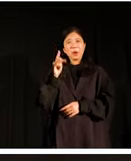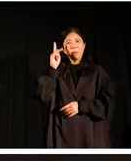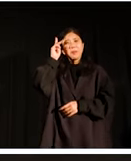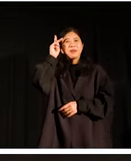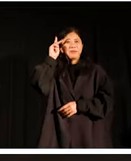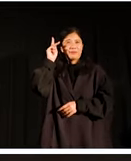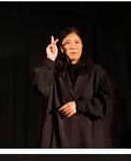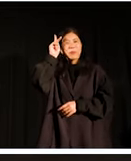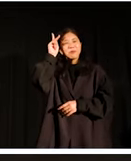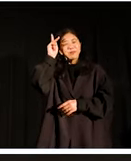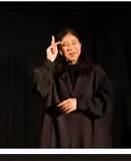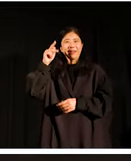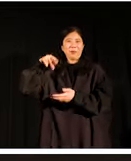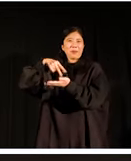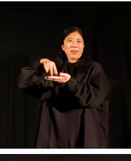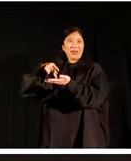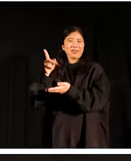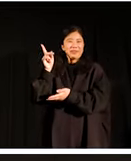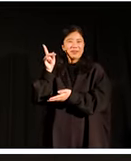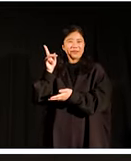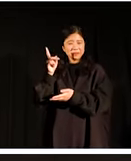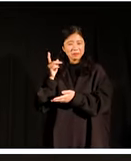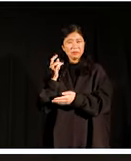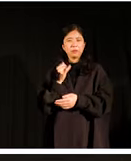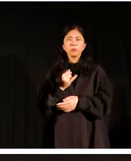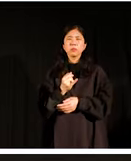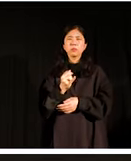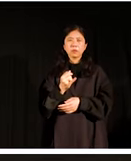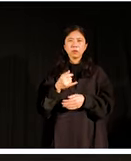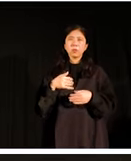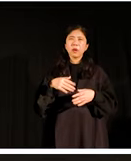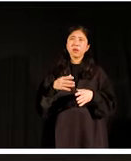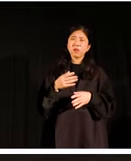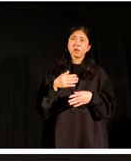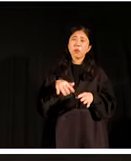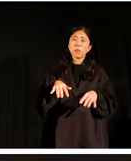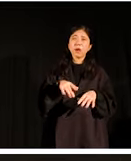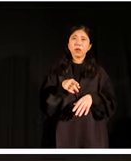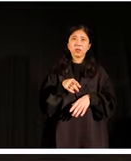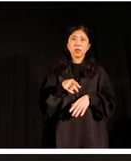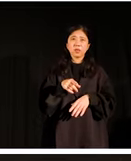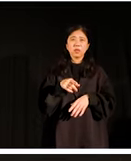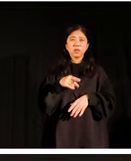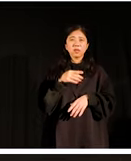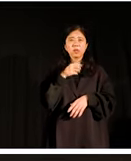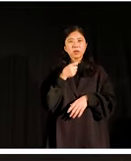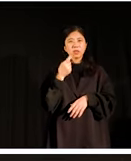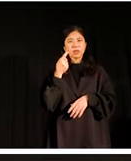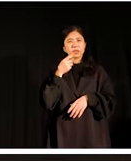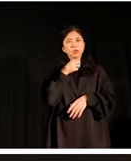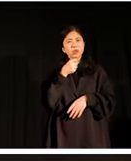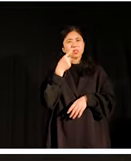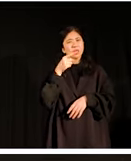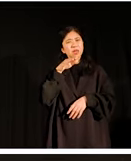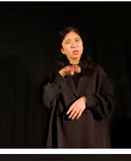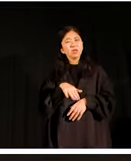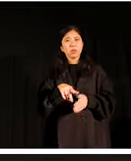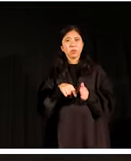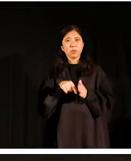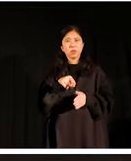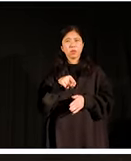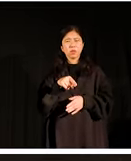やってますけど彼女はまだ何ヶ月かなえっとまもちろんまだ一切になってない本当に